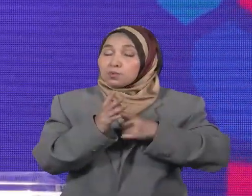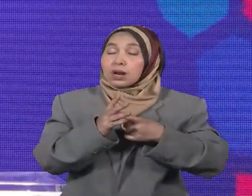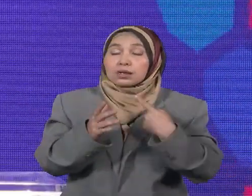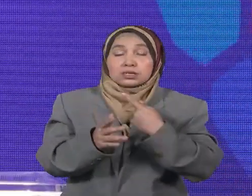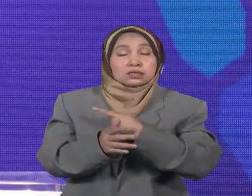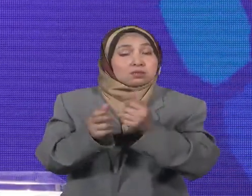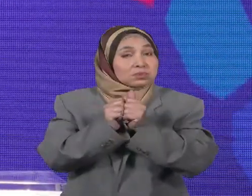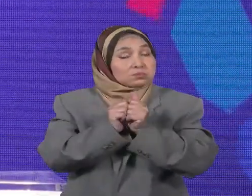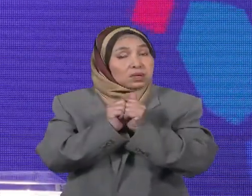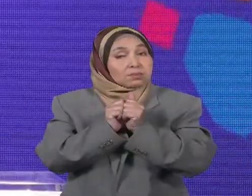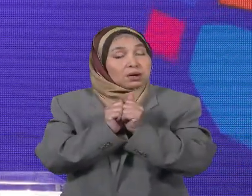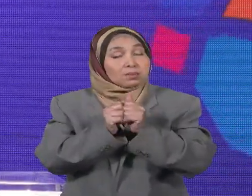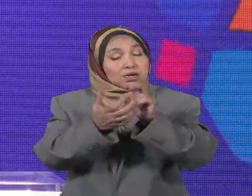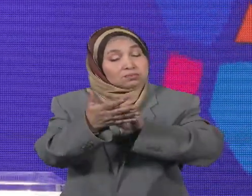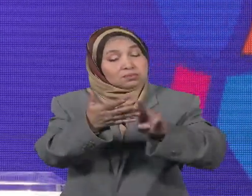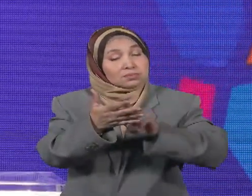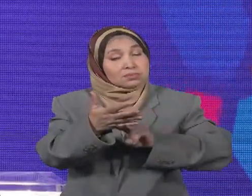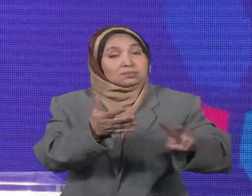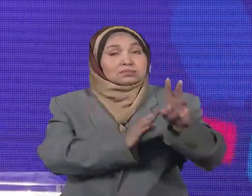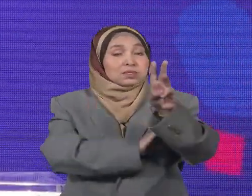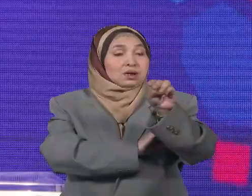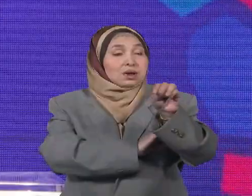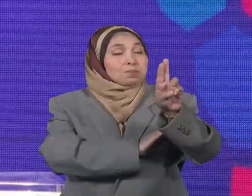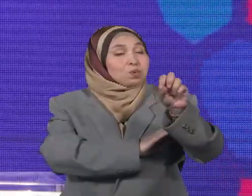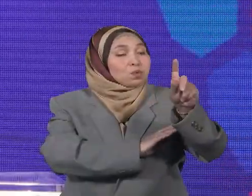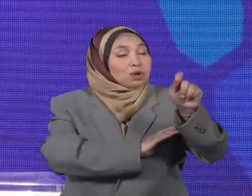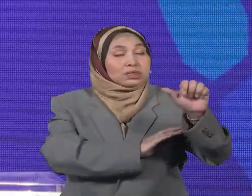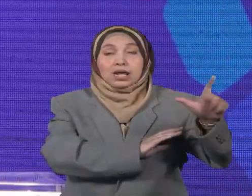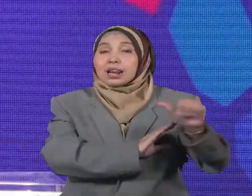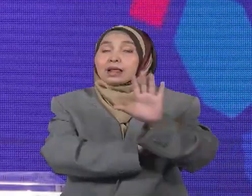kita sama-sama baca dengan bacaan Murattal Bayyati insyaAllah.